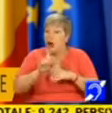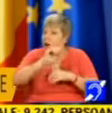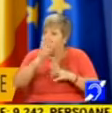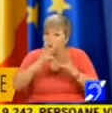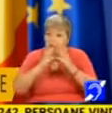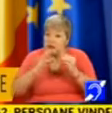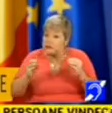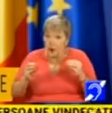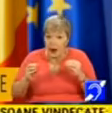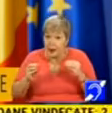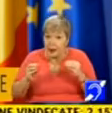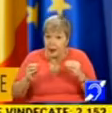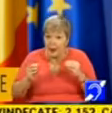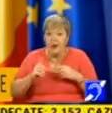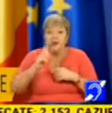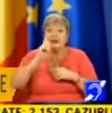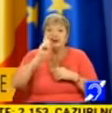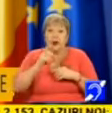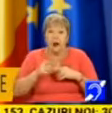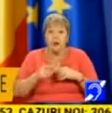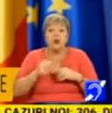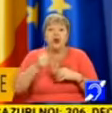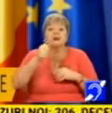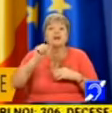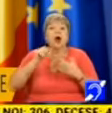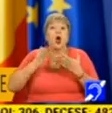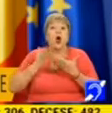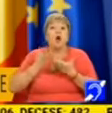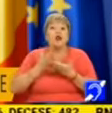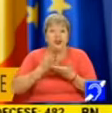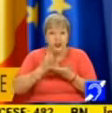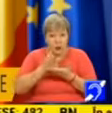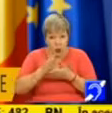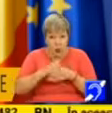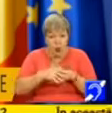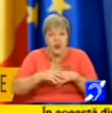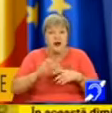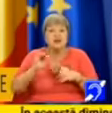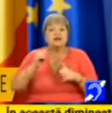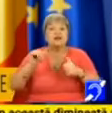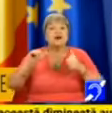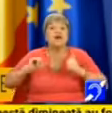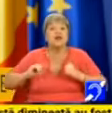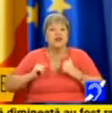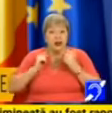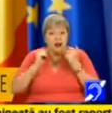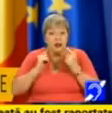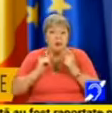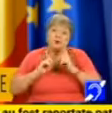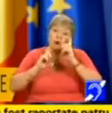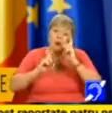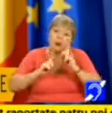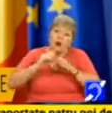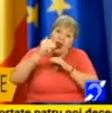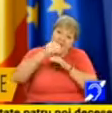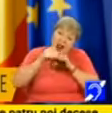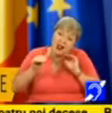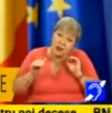va trebui să continuăm să trăim cu anumite